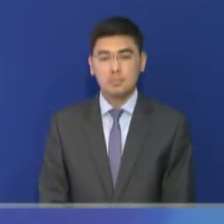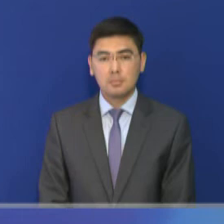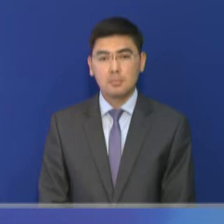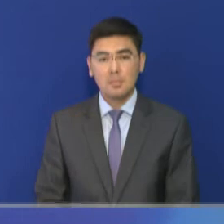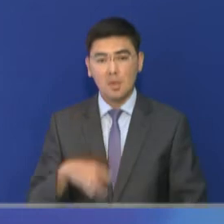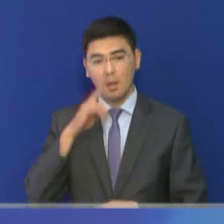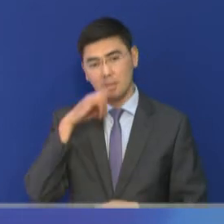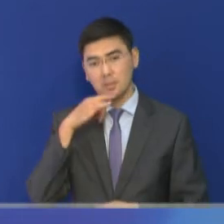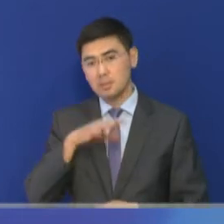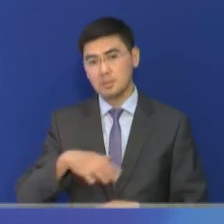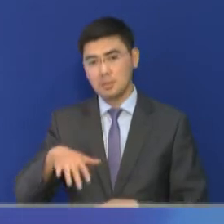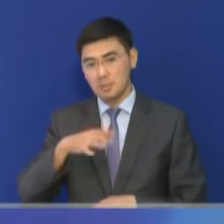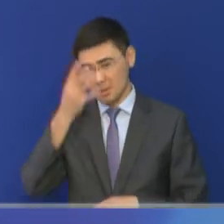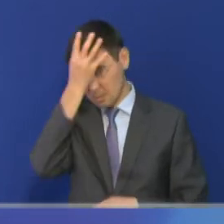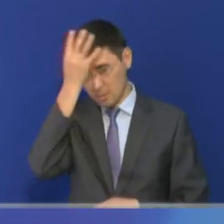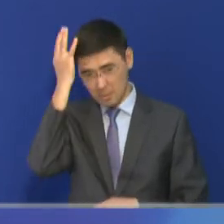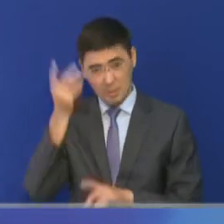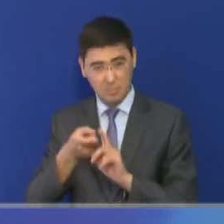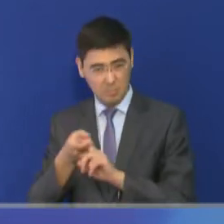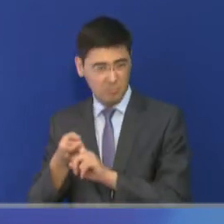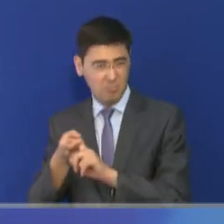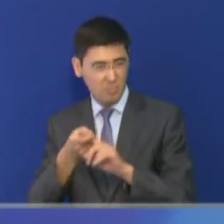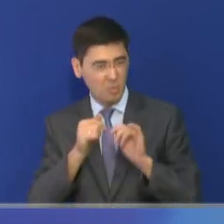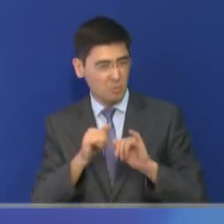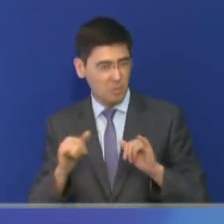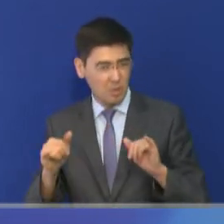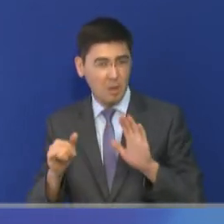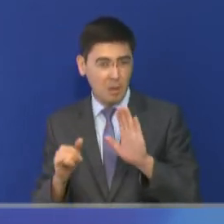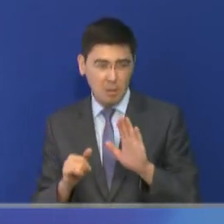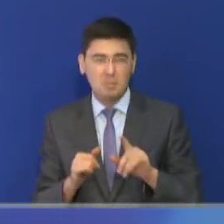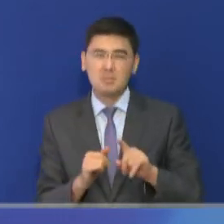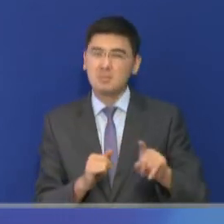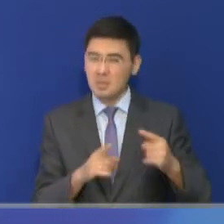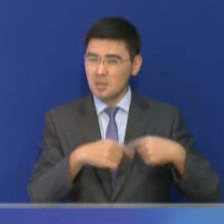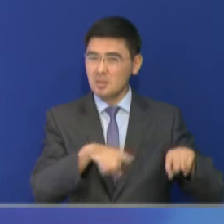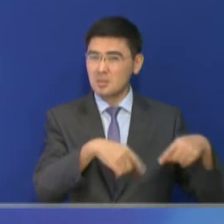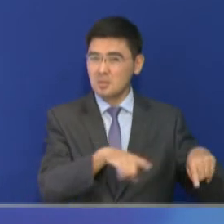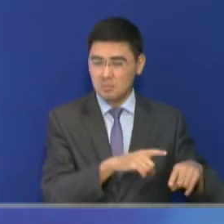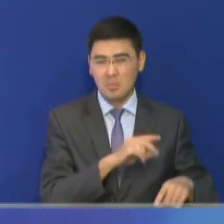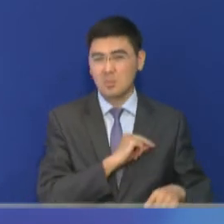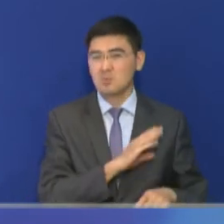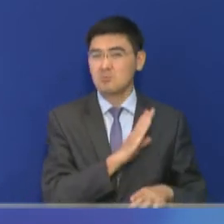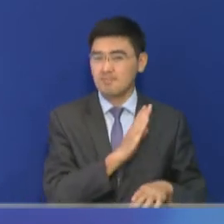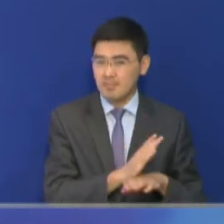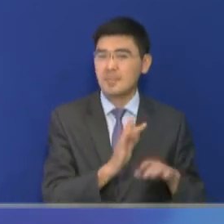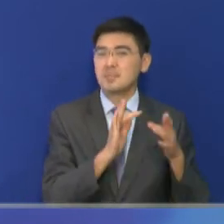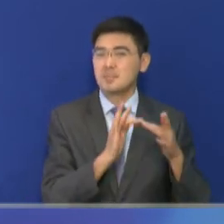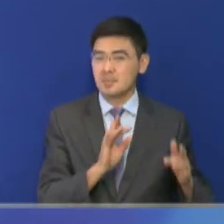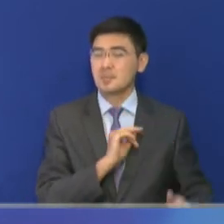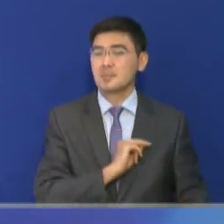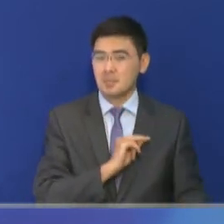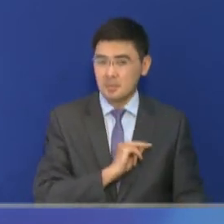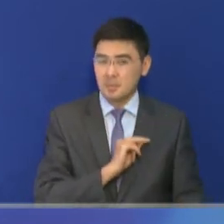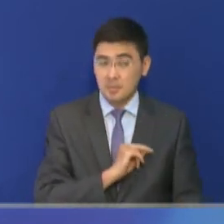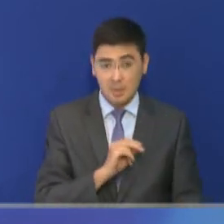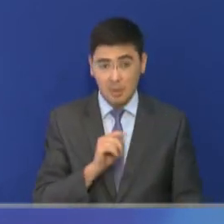Елде коронавирус инфекциясының таралуына байланысты көптеген ұйымдар өз қызметін уақытша тоқтатып, қашықтан жұмыс режиміне көшкен болатын. Ал мұндай кезде